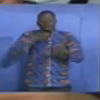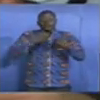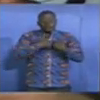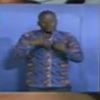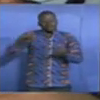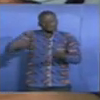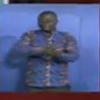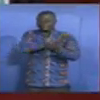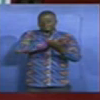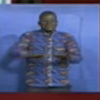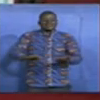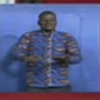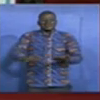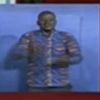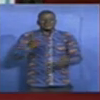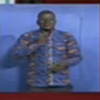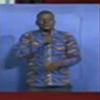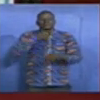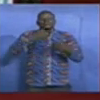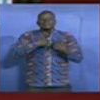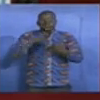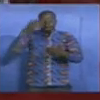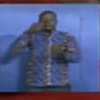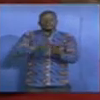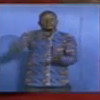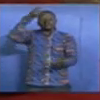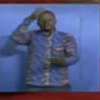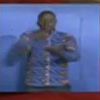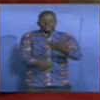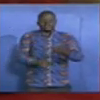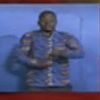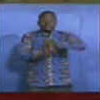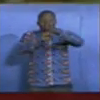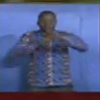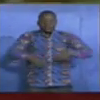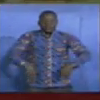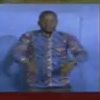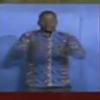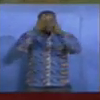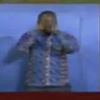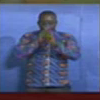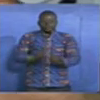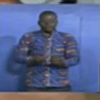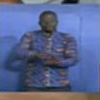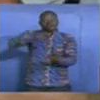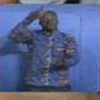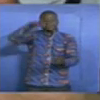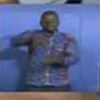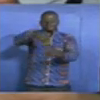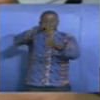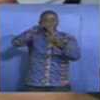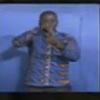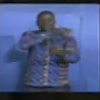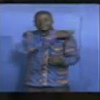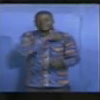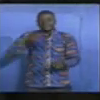avons le grand prix de la sécurité routière, nous avons les grands prix d'honneur, nous avons les grands prix d'excellence et nous avons le label